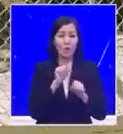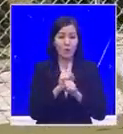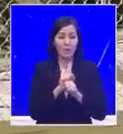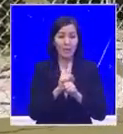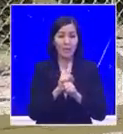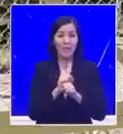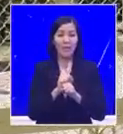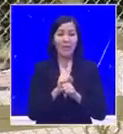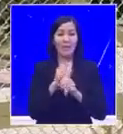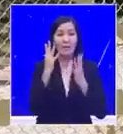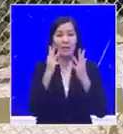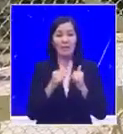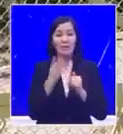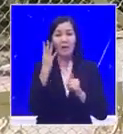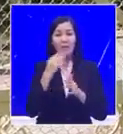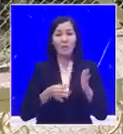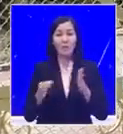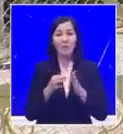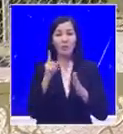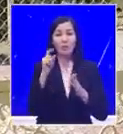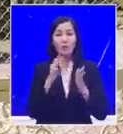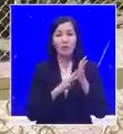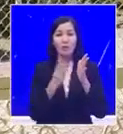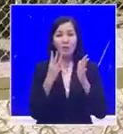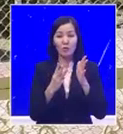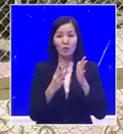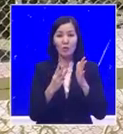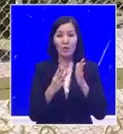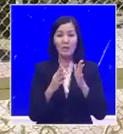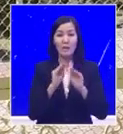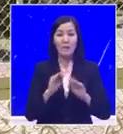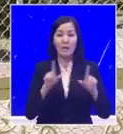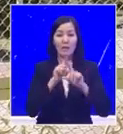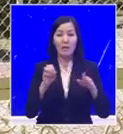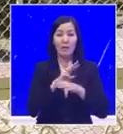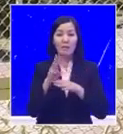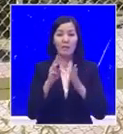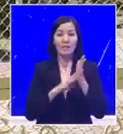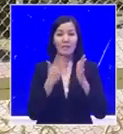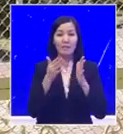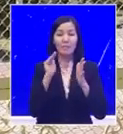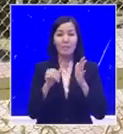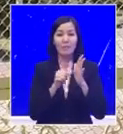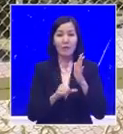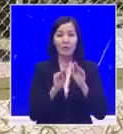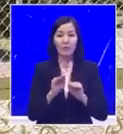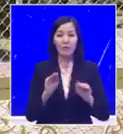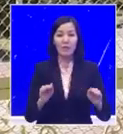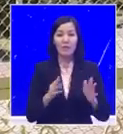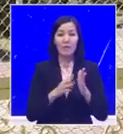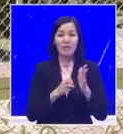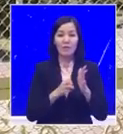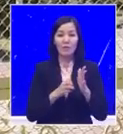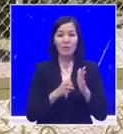тоқтатты. Олардың саны Алматы облысында 183. Жалпы мектепке дейінгі мекемемен қамтылған 85600 баланың 800